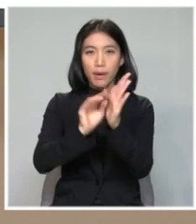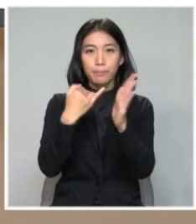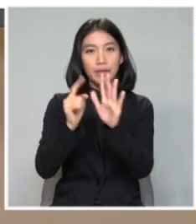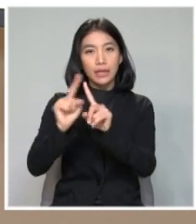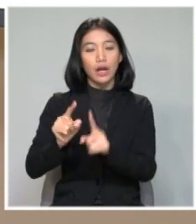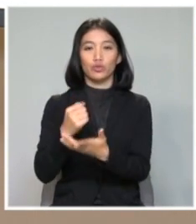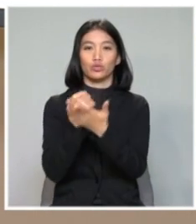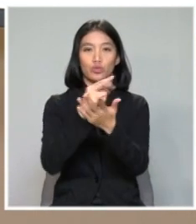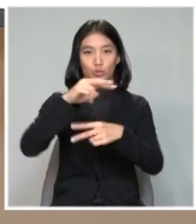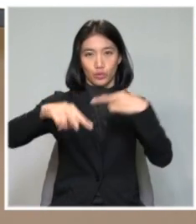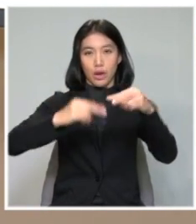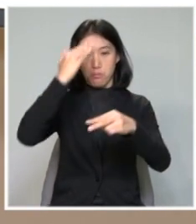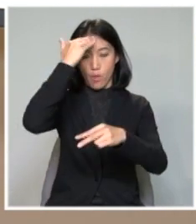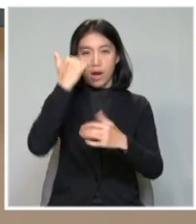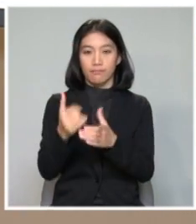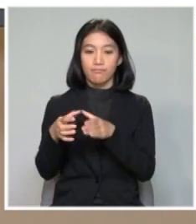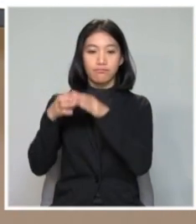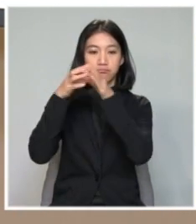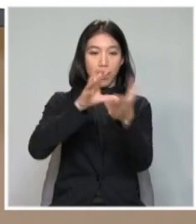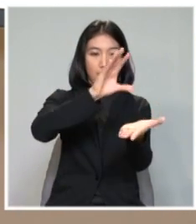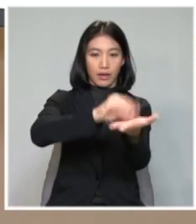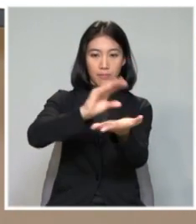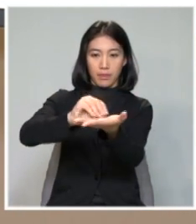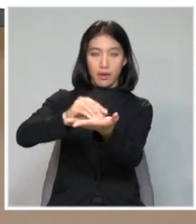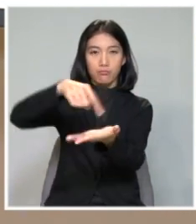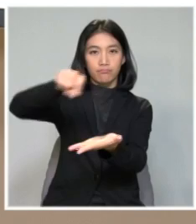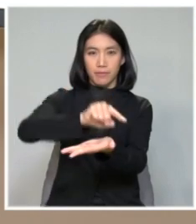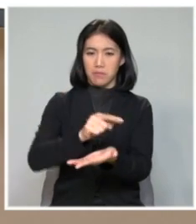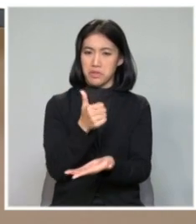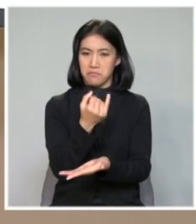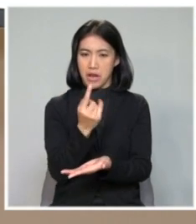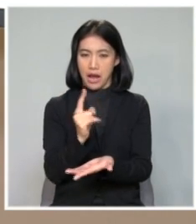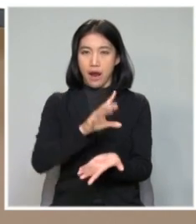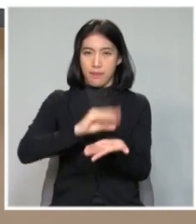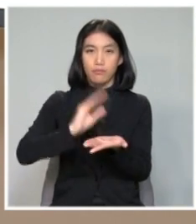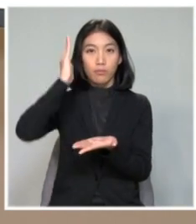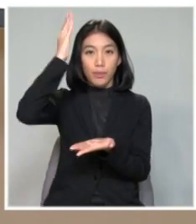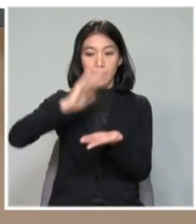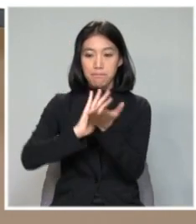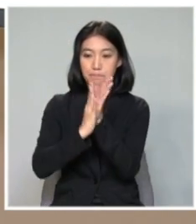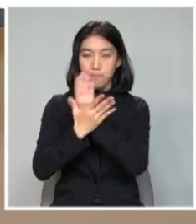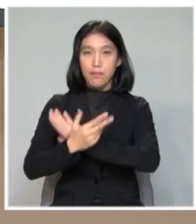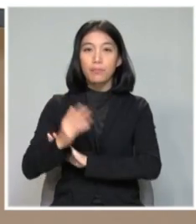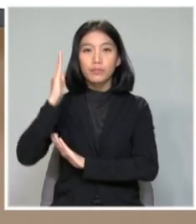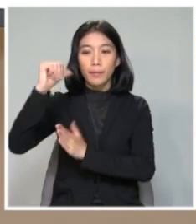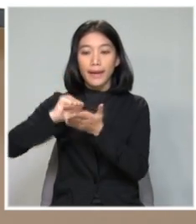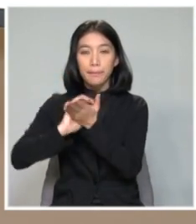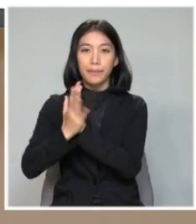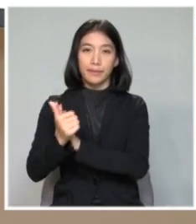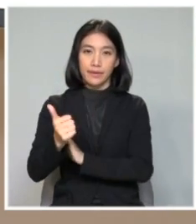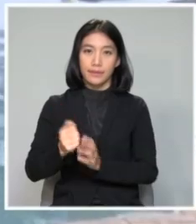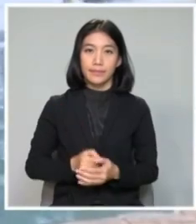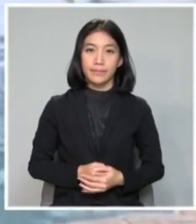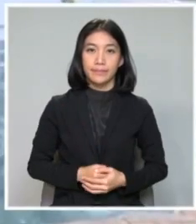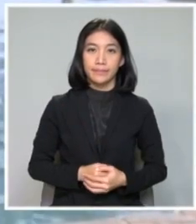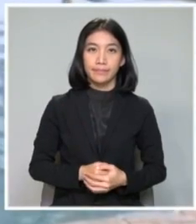ไทยนะคะนำไปปรับปรุงให้ได้มาตรฐานต่อไปวันนี้คุณคารินกมุทโยธินลงพื้นที่ไปติดตามเรื่องนี้ติดตามกันเลยค่ะ